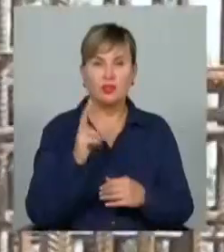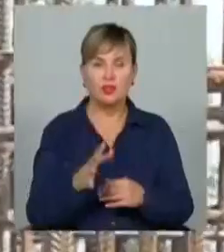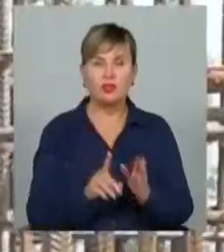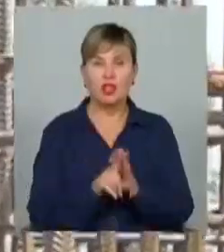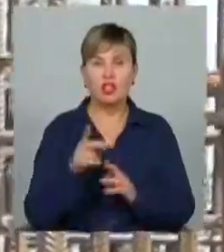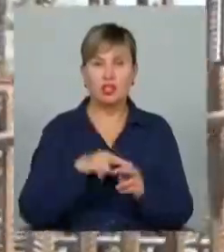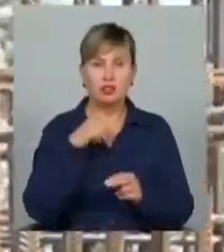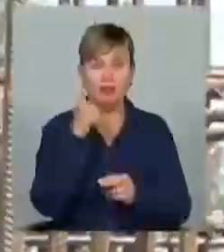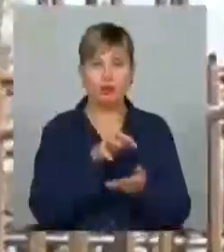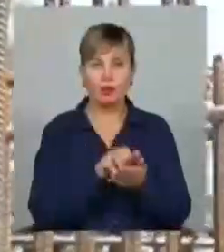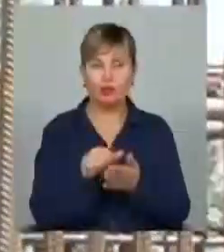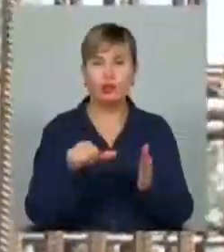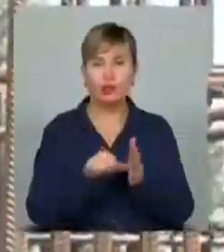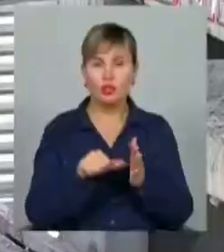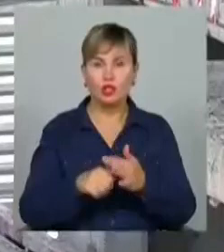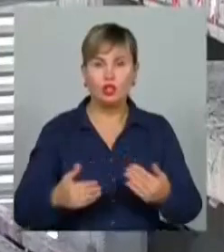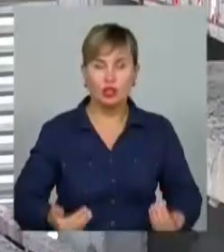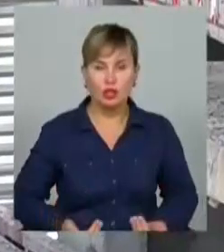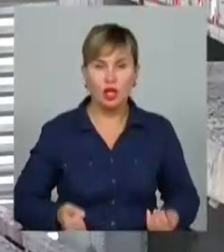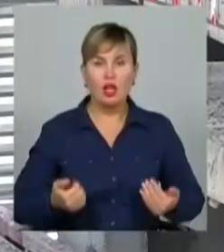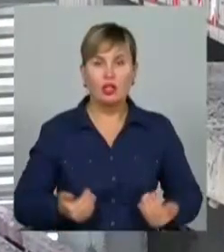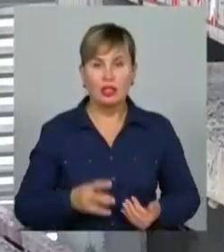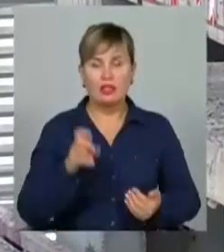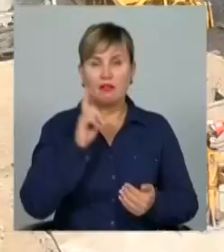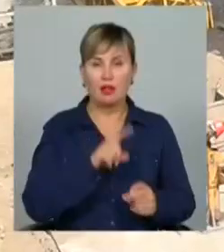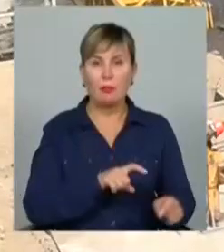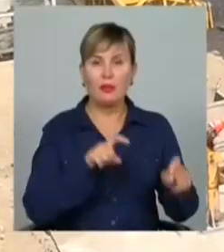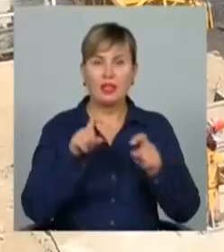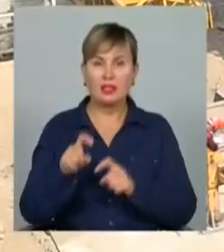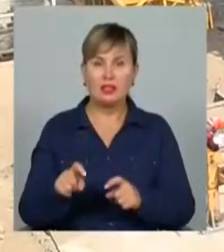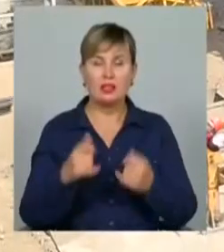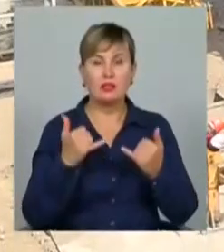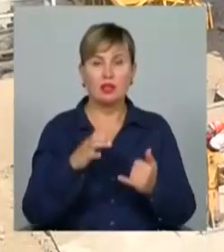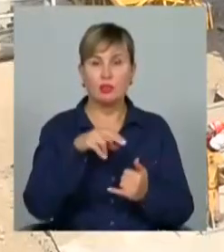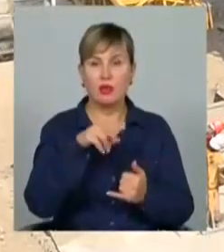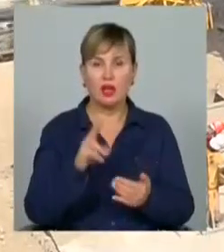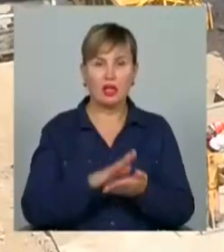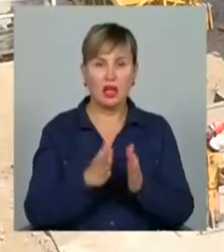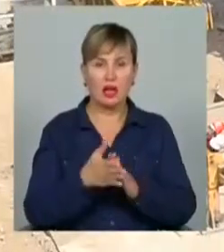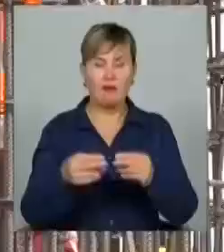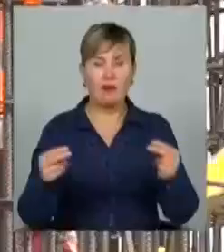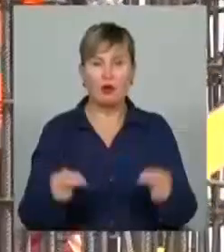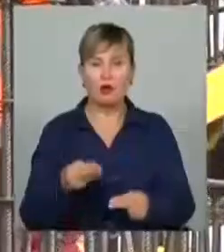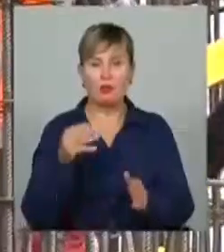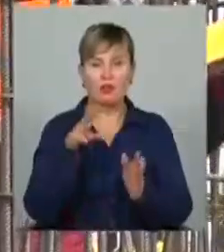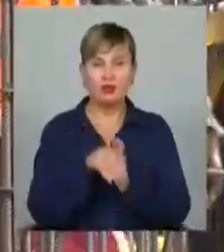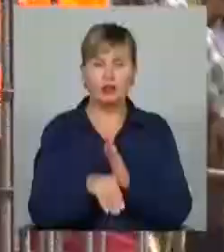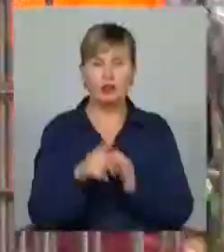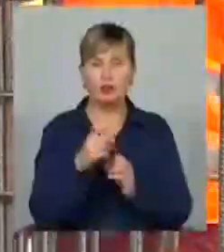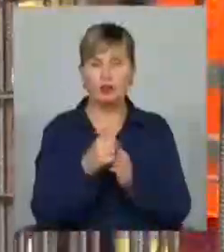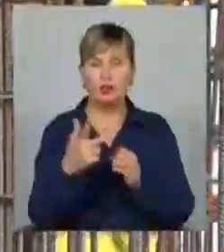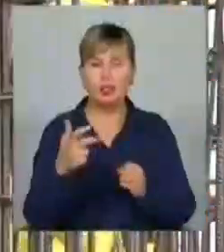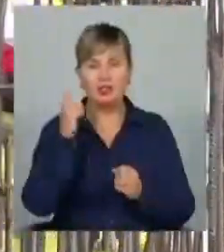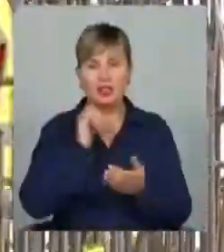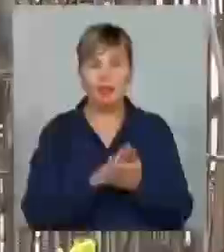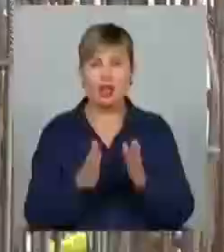начале этого года уже снесли 6 жилых объектов, а жителей на время переселили. На сегодня в СПК заключили соглашение с инвесторами по 113 ветхим